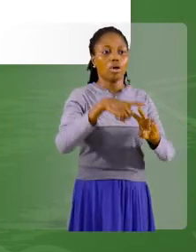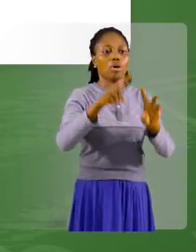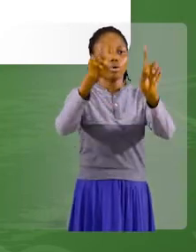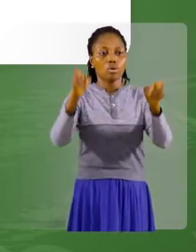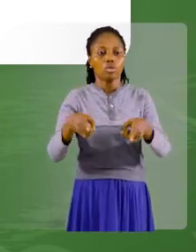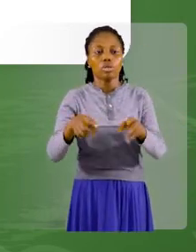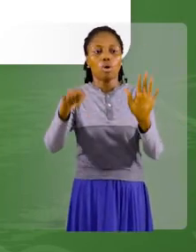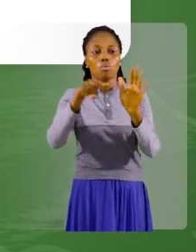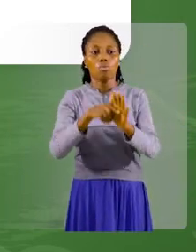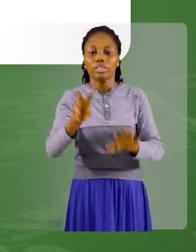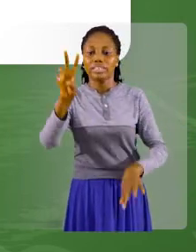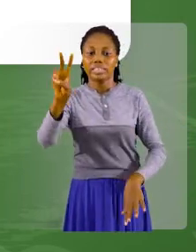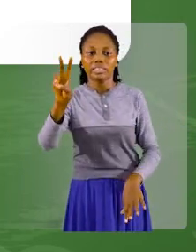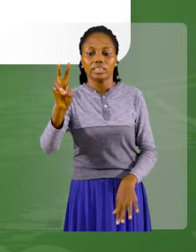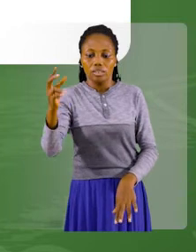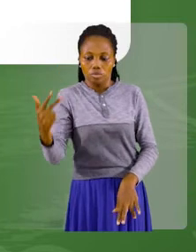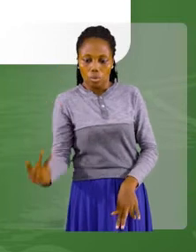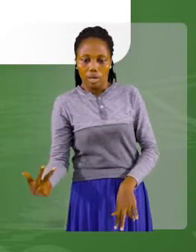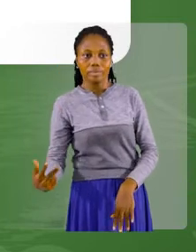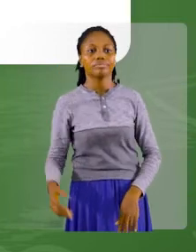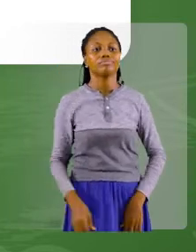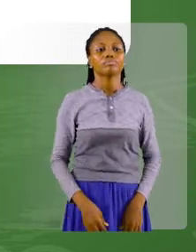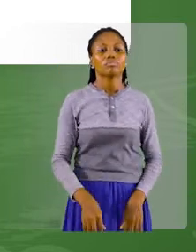coordonnées -6, 3.